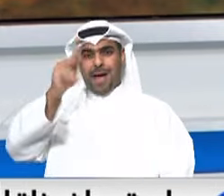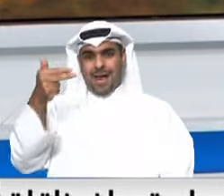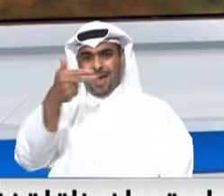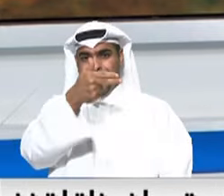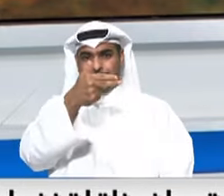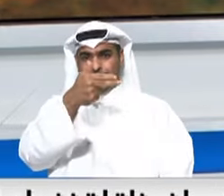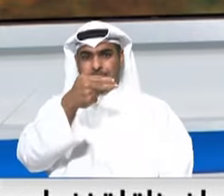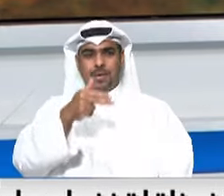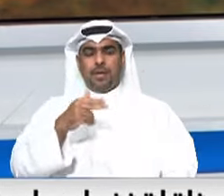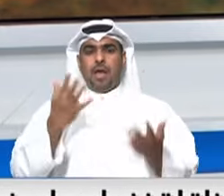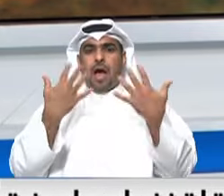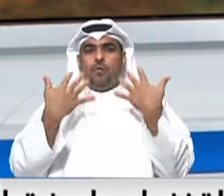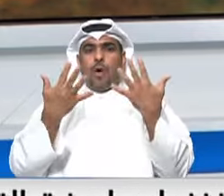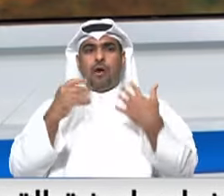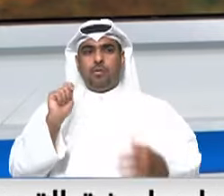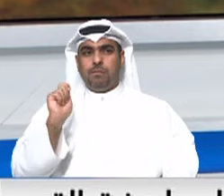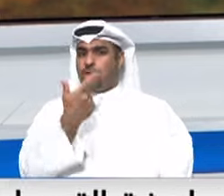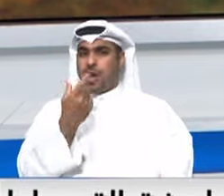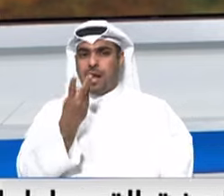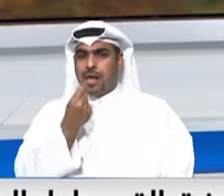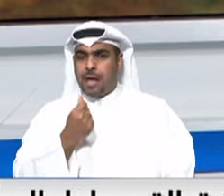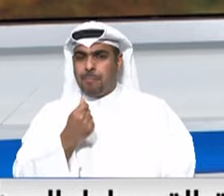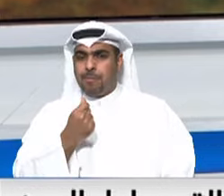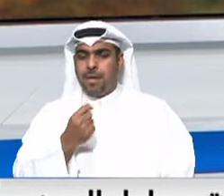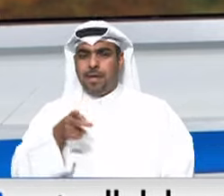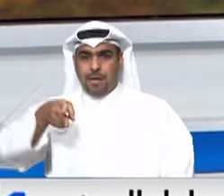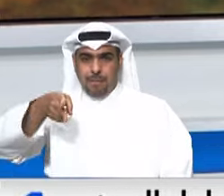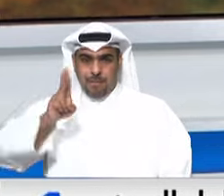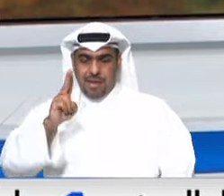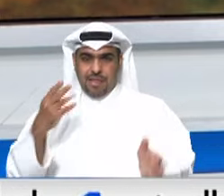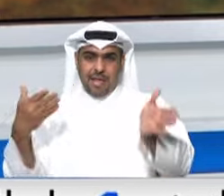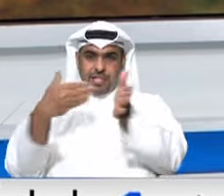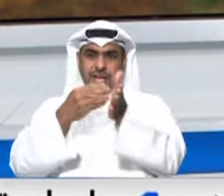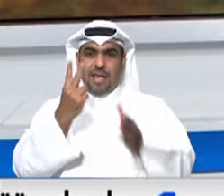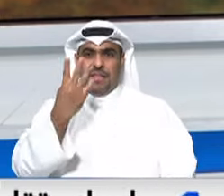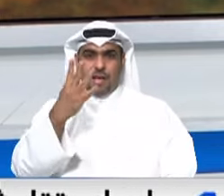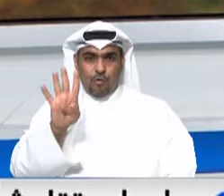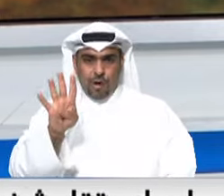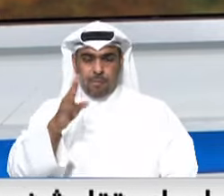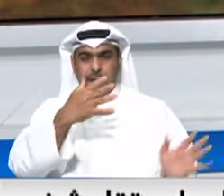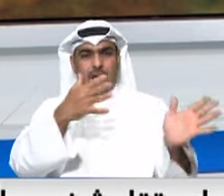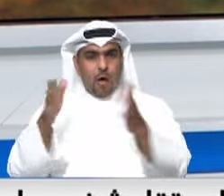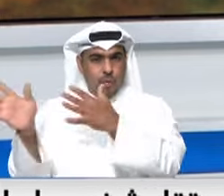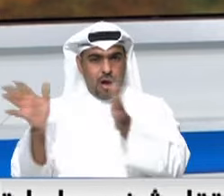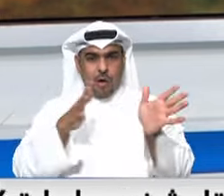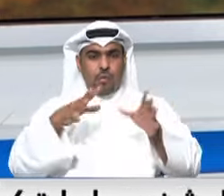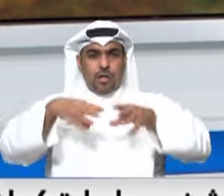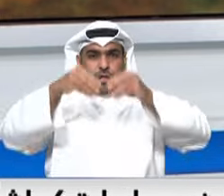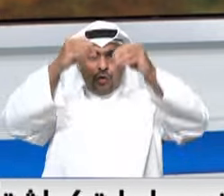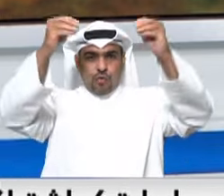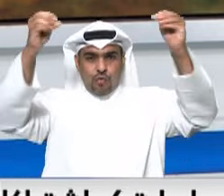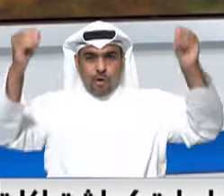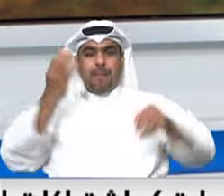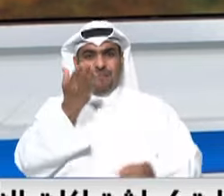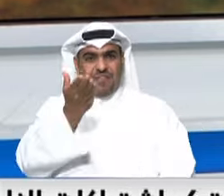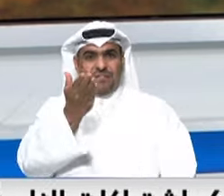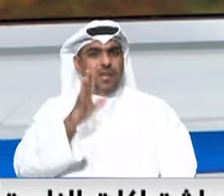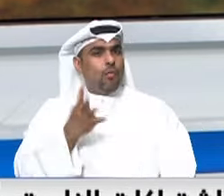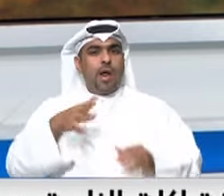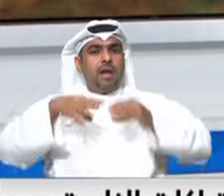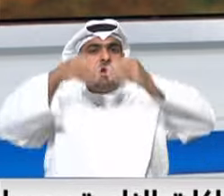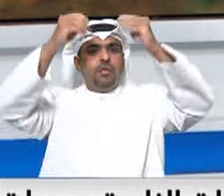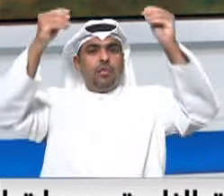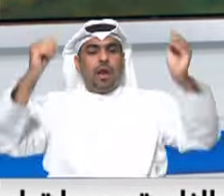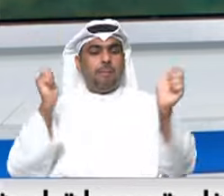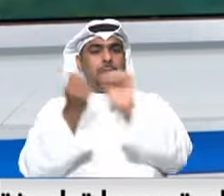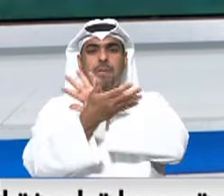معتدلة السرعة. قد يكون هناك نشاط نسبي في سرعة الرياح يؤدي إلى ثارة الغبار خاصة على المناطق المكشوفة والمناطق